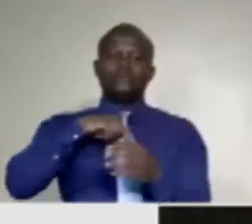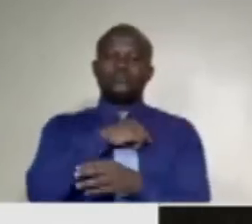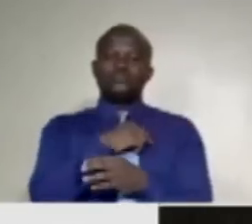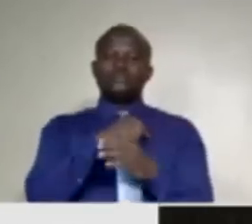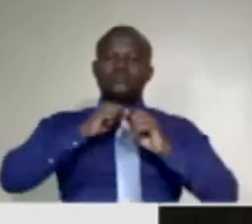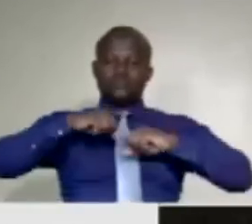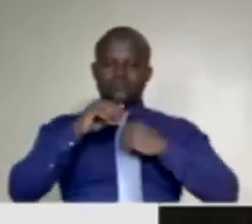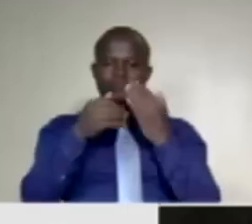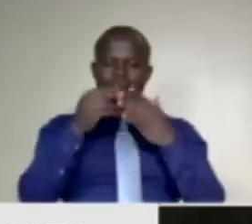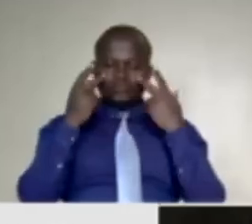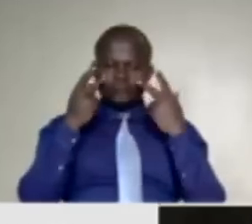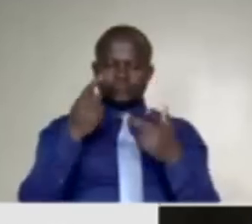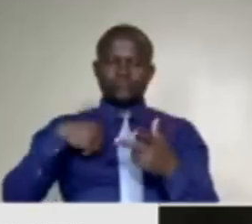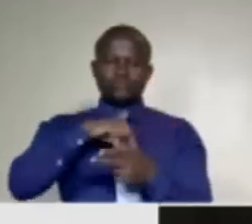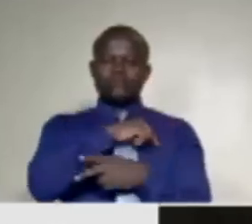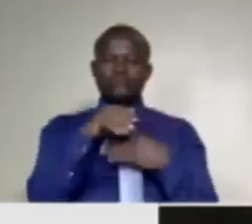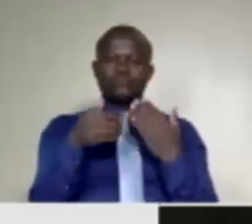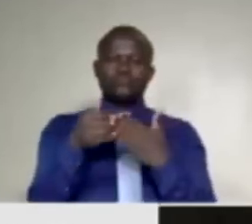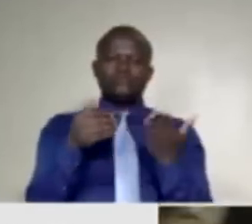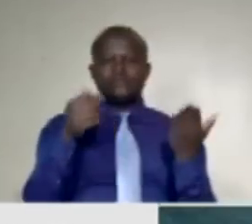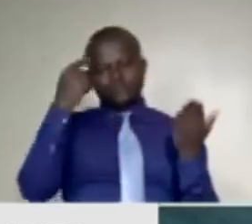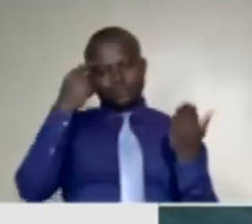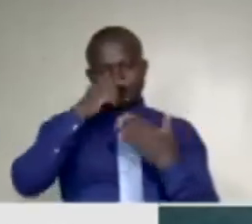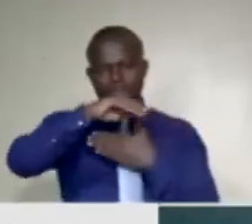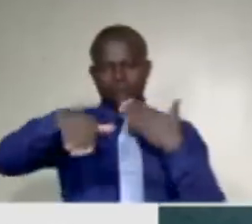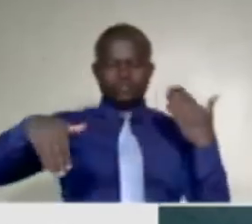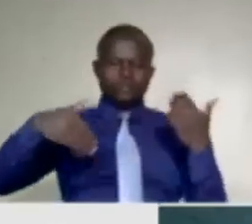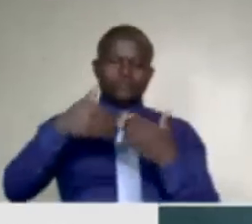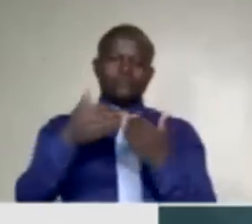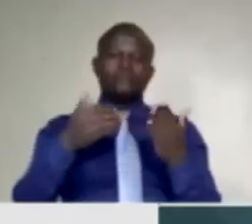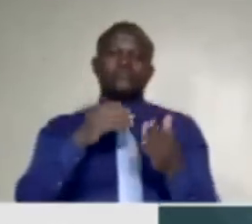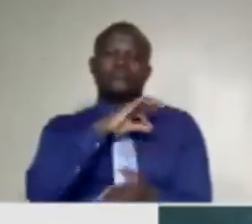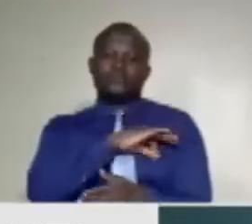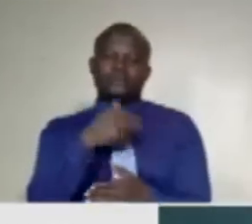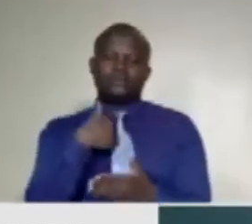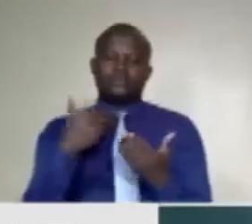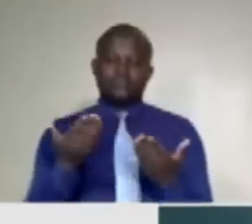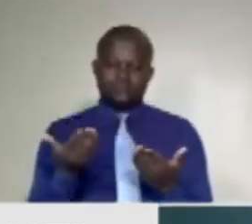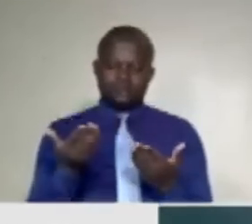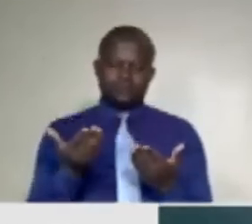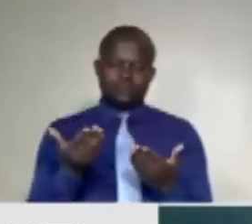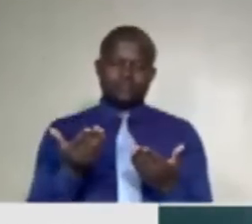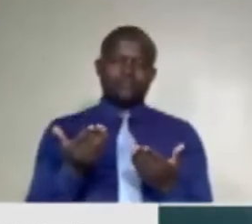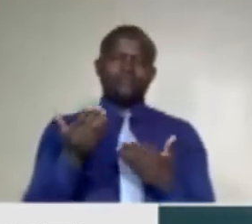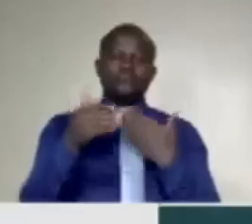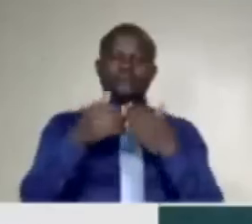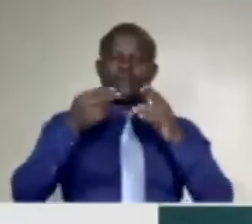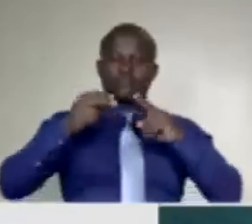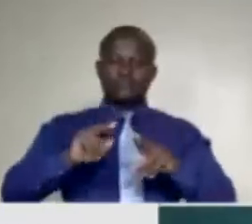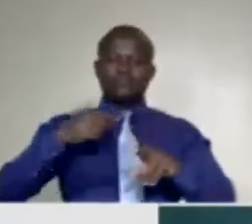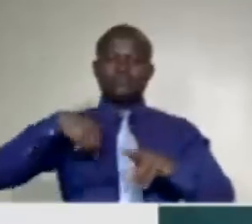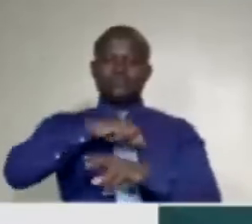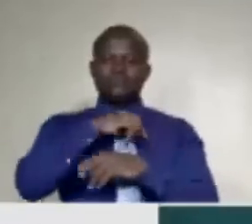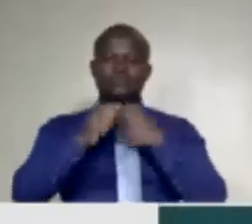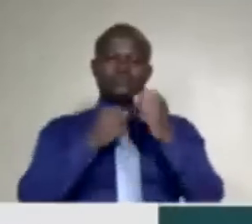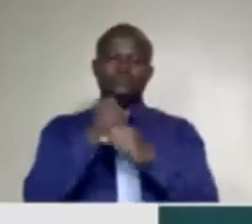rigeze no kureba amahirwe y'ubucuruzi n'ishoramari ari kuri buri ruhande n'inyungu bafitiye abaturage inama ikurikiyeho ikazabera mu gihugu cya Djibouti mu